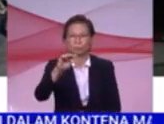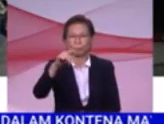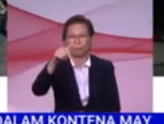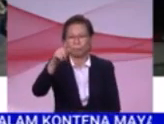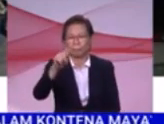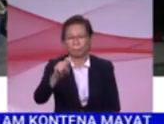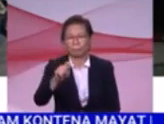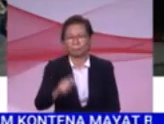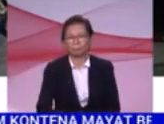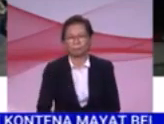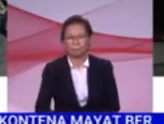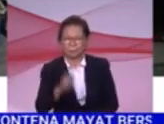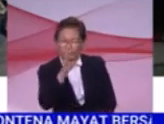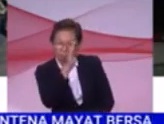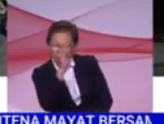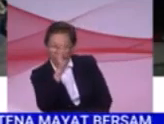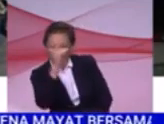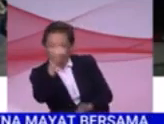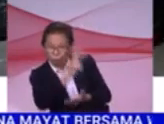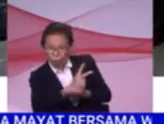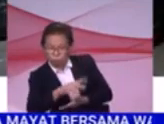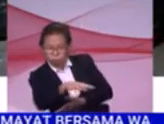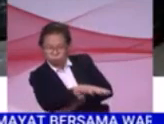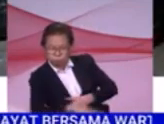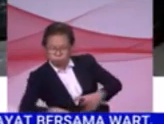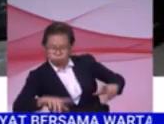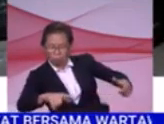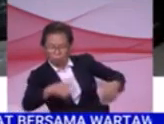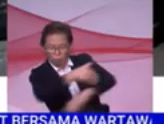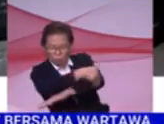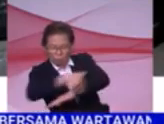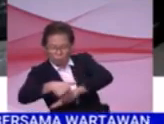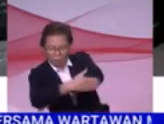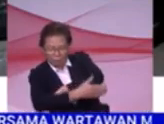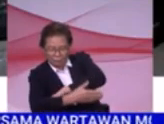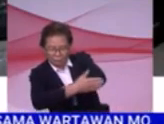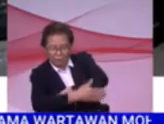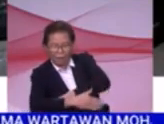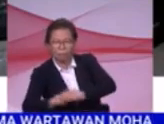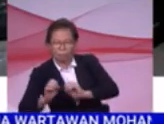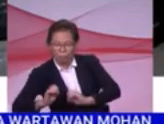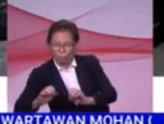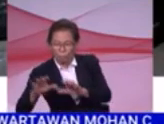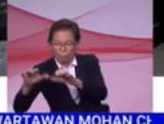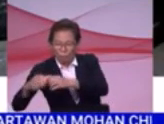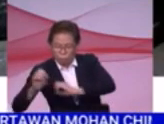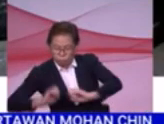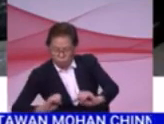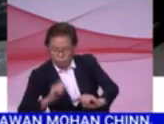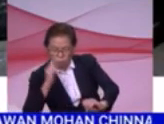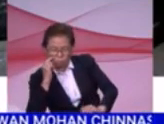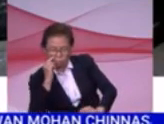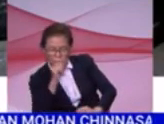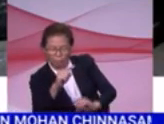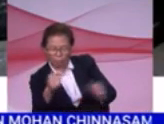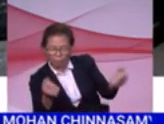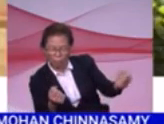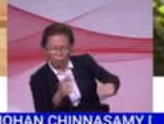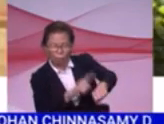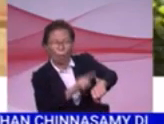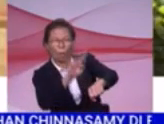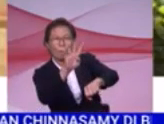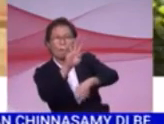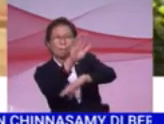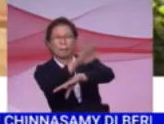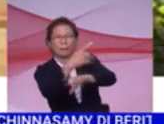Hasil risikan hampir 2 minggu di lokasi sekitar sempadan negara, pasukan operasi menjejaki sebuah lori bermula pukul 4 petang